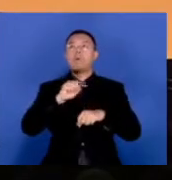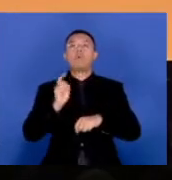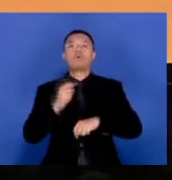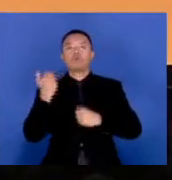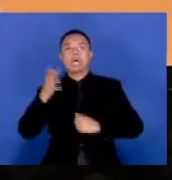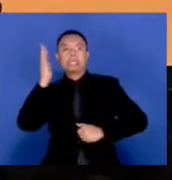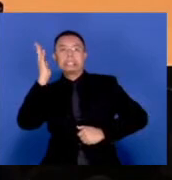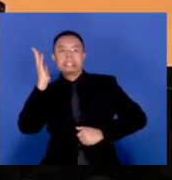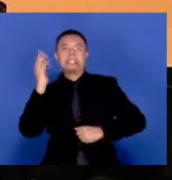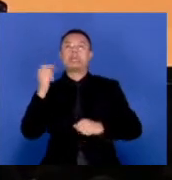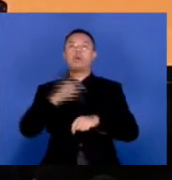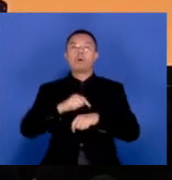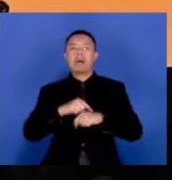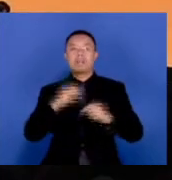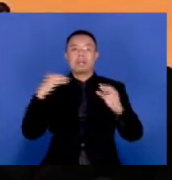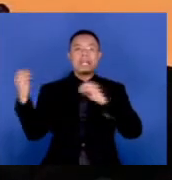debat cawapres kemarin.